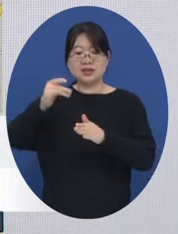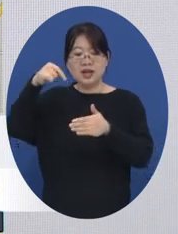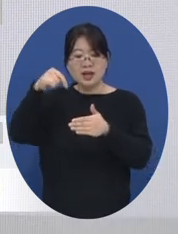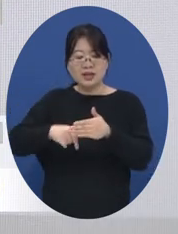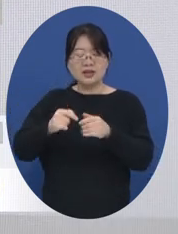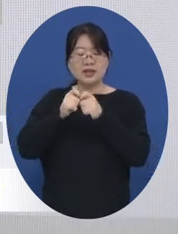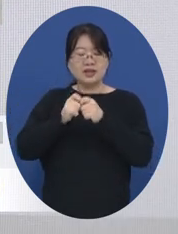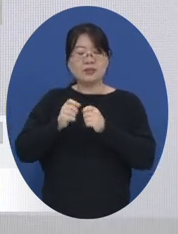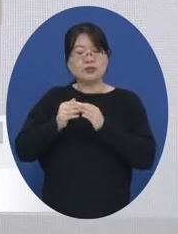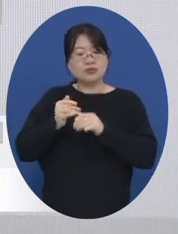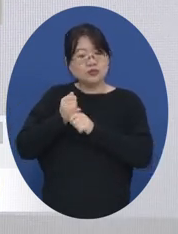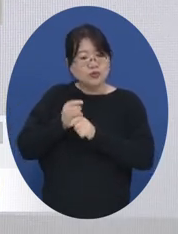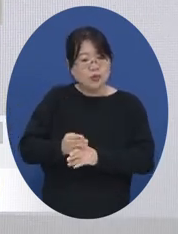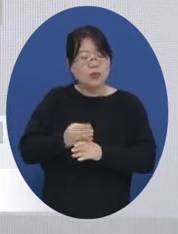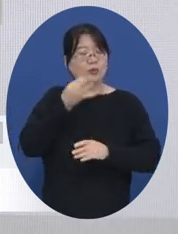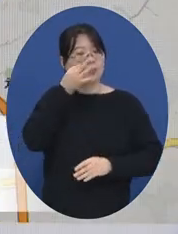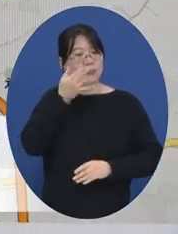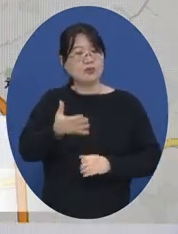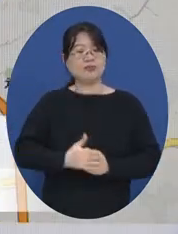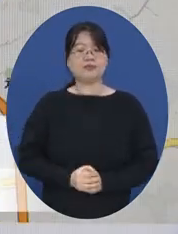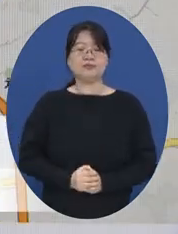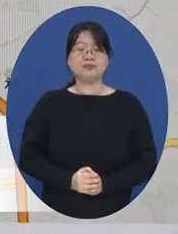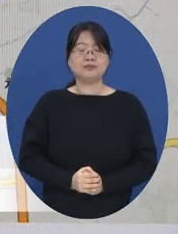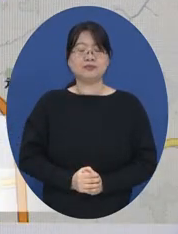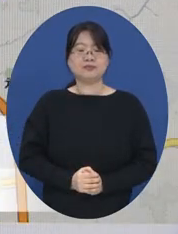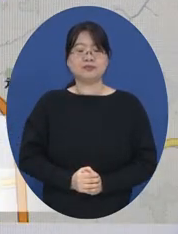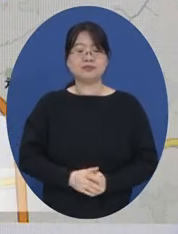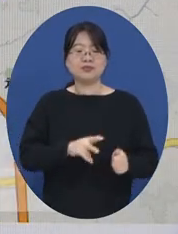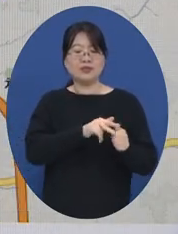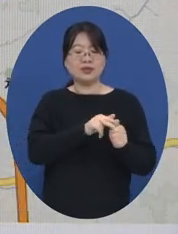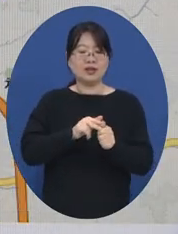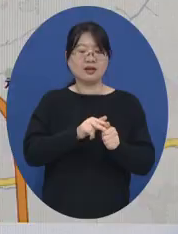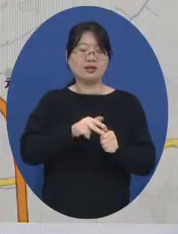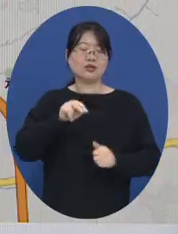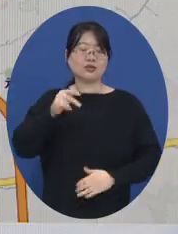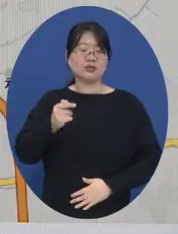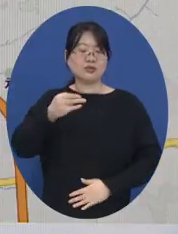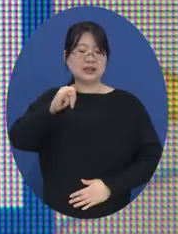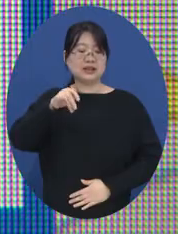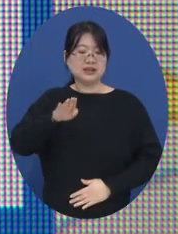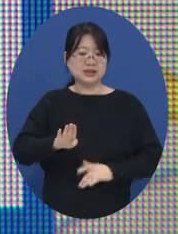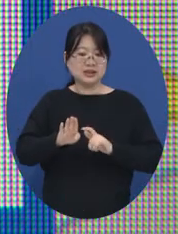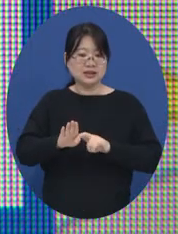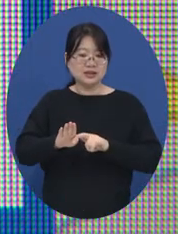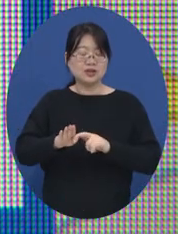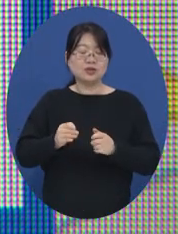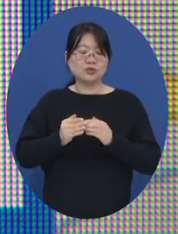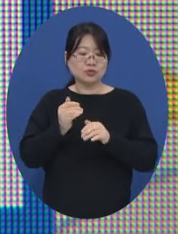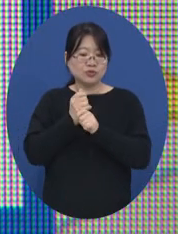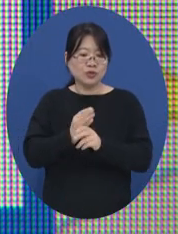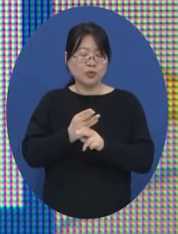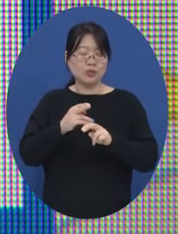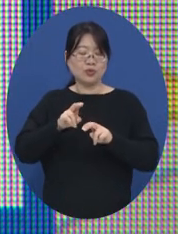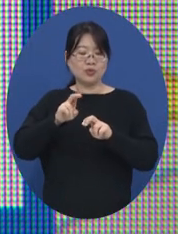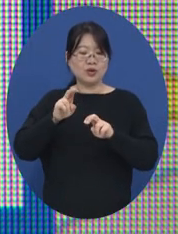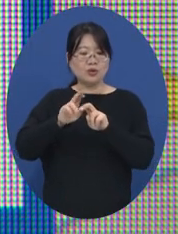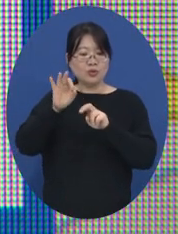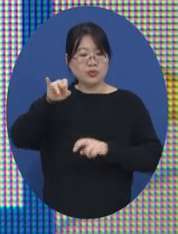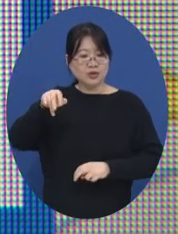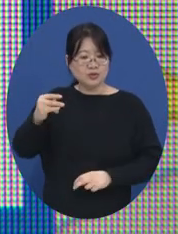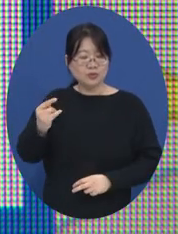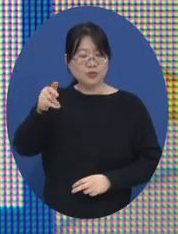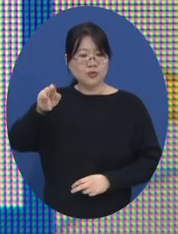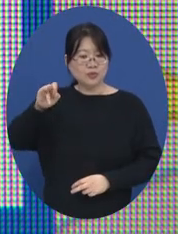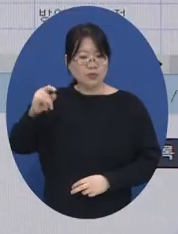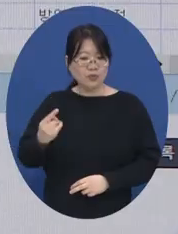주소 를 공개한다고 밝혔습니다 경계 데이터들이 누리집 않은 시 본 소재지의 주소와 위도 경도 시설구분